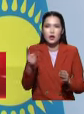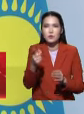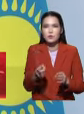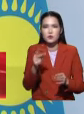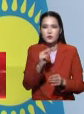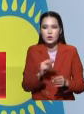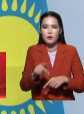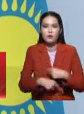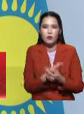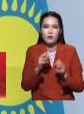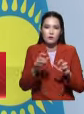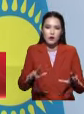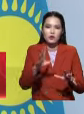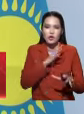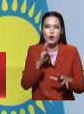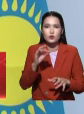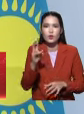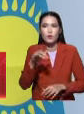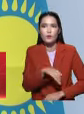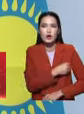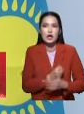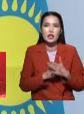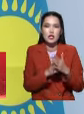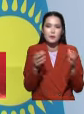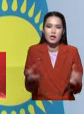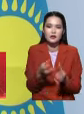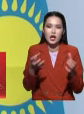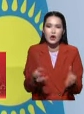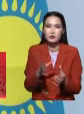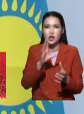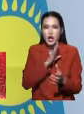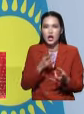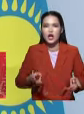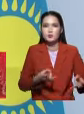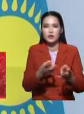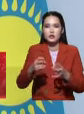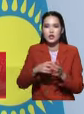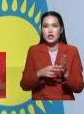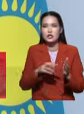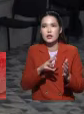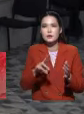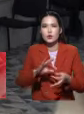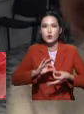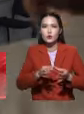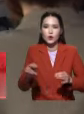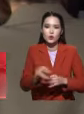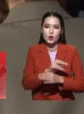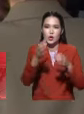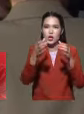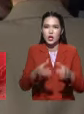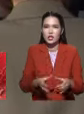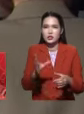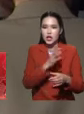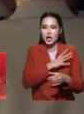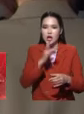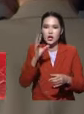қуатты емес әрине, тек минималды температураны сақтап отырдық. Ал олқылықтар кешкі 18:00-де толық жөнделді. Қосшыда 54 мың